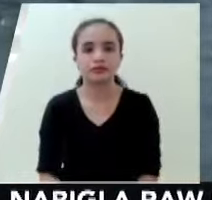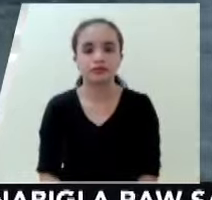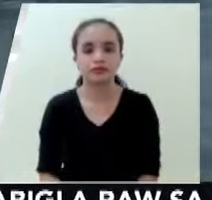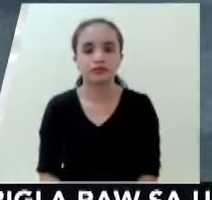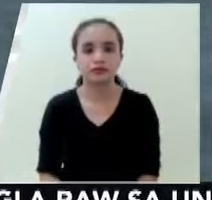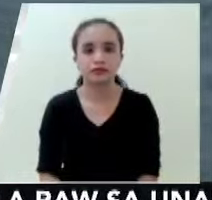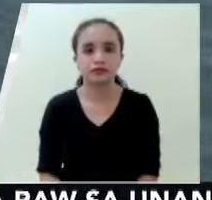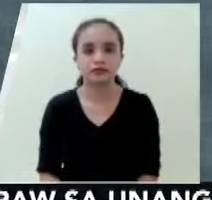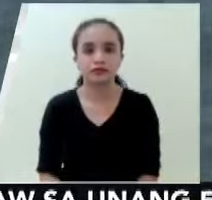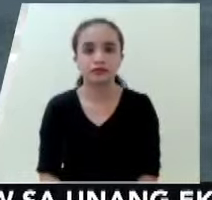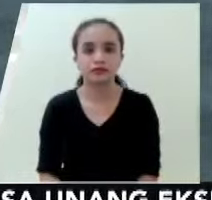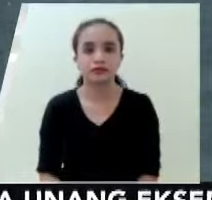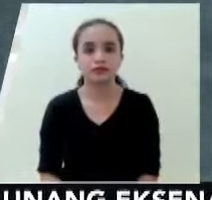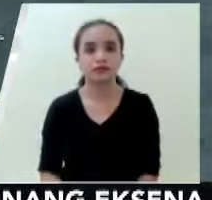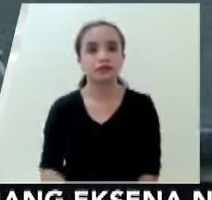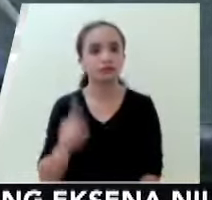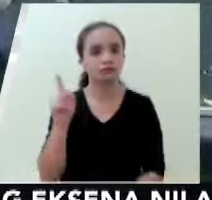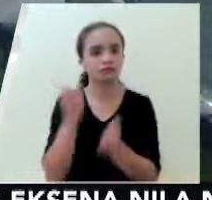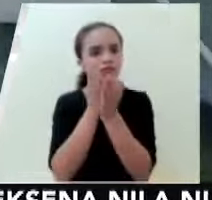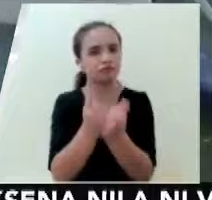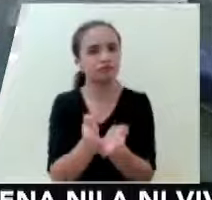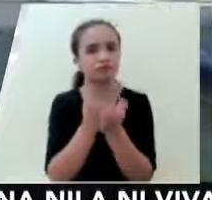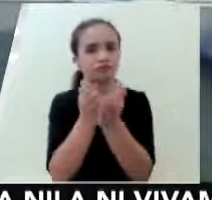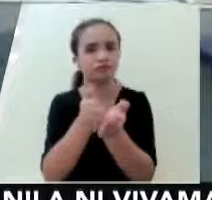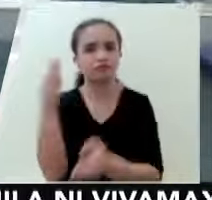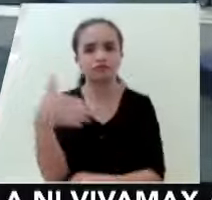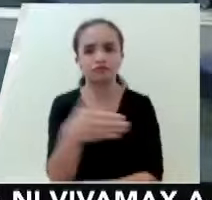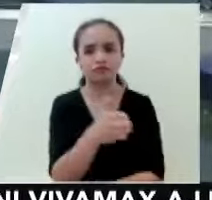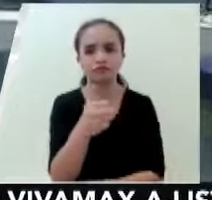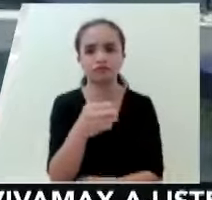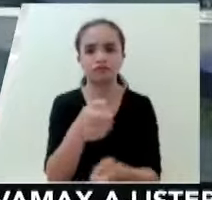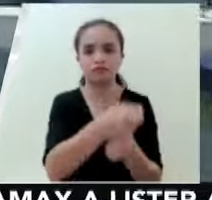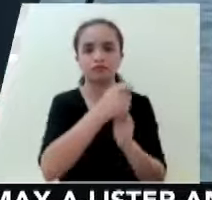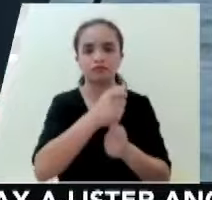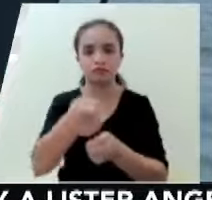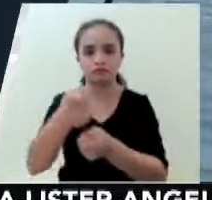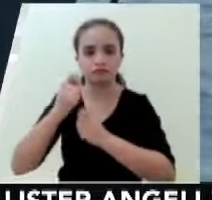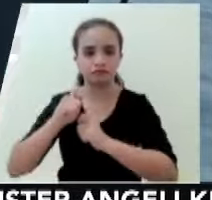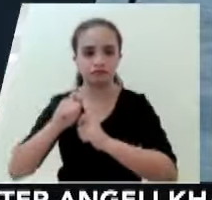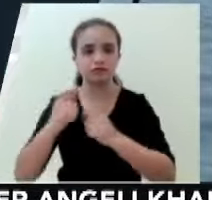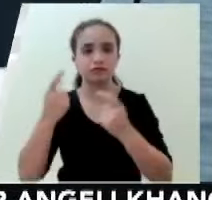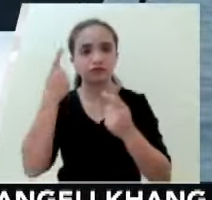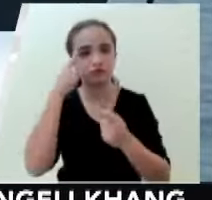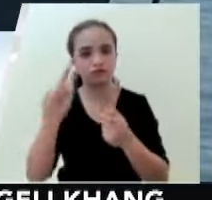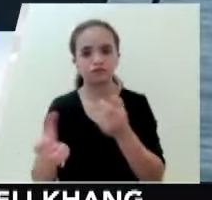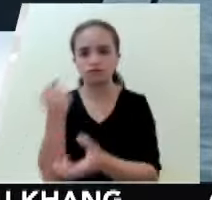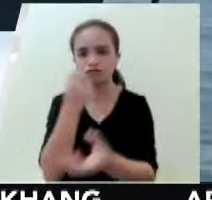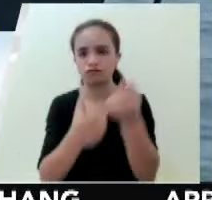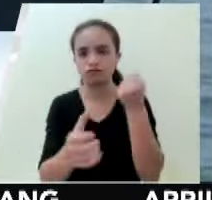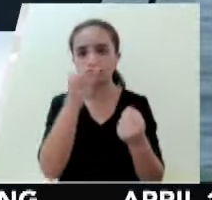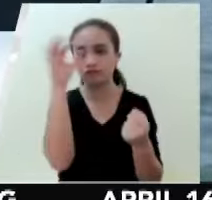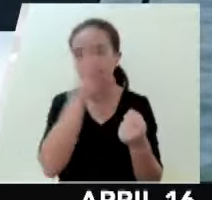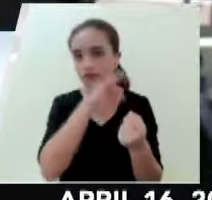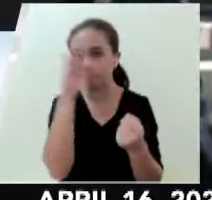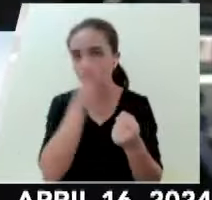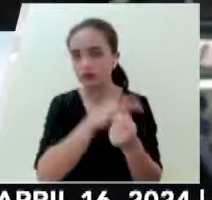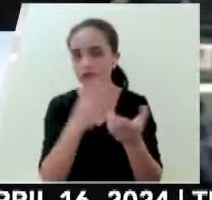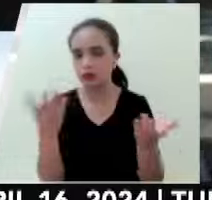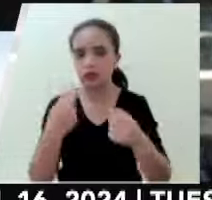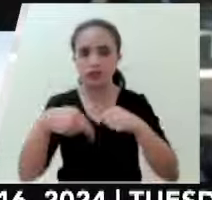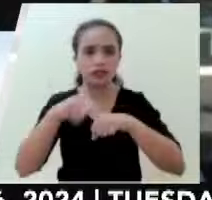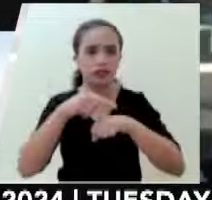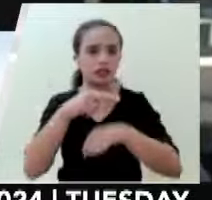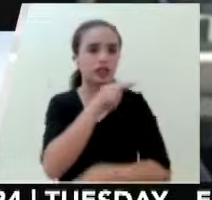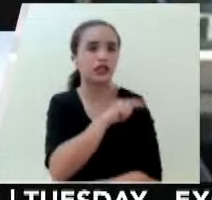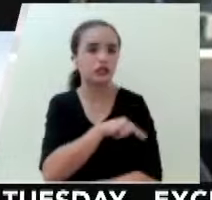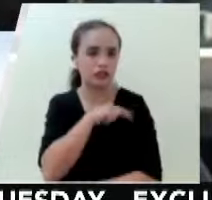Ito ang dalawang bangkang pangisda at isang steel-hulled na barko na kakatawan umano sa pag-angkin ng mga mangingisdang Pilipino sa yaman ng West Philippine Sea.